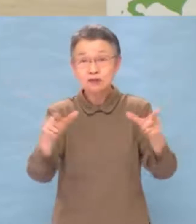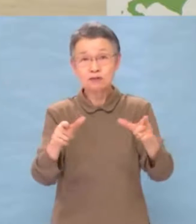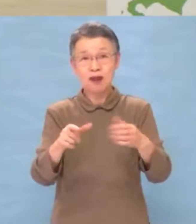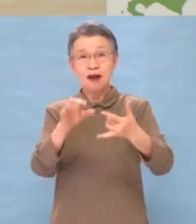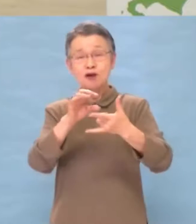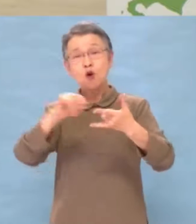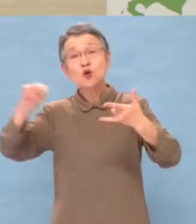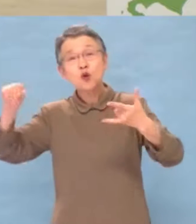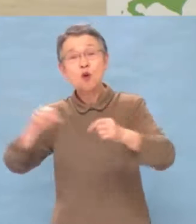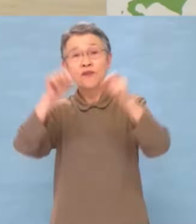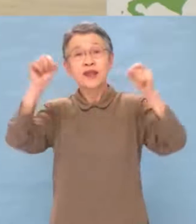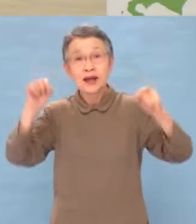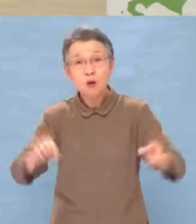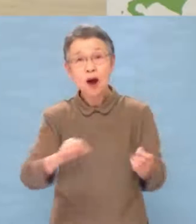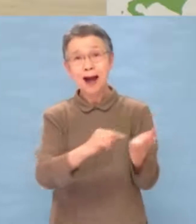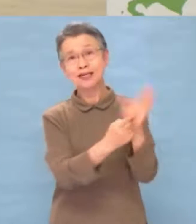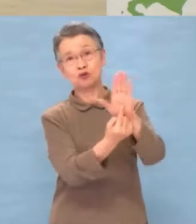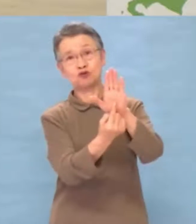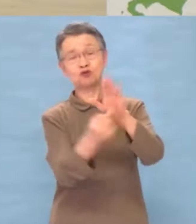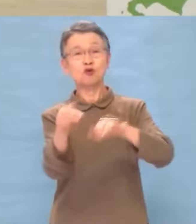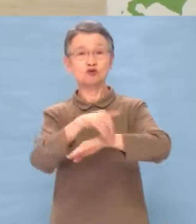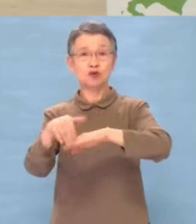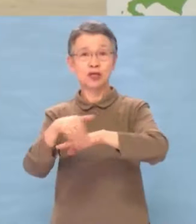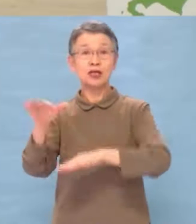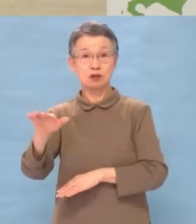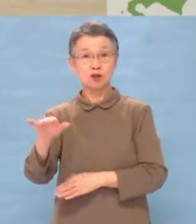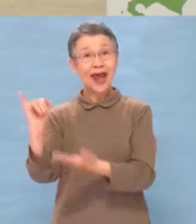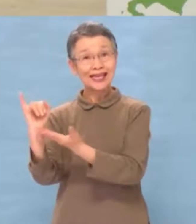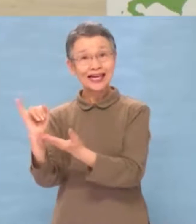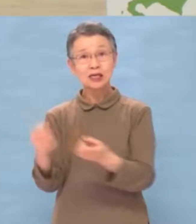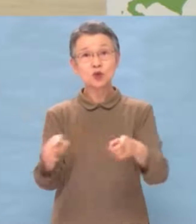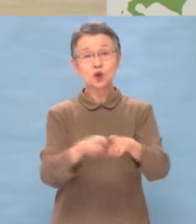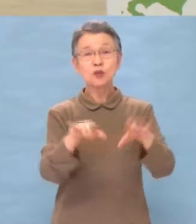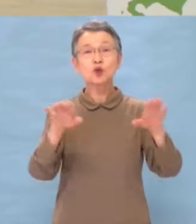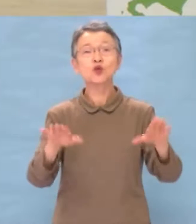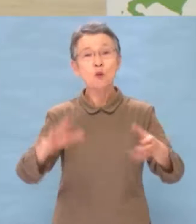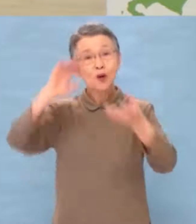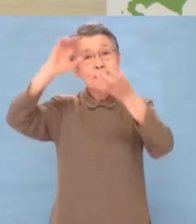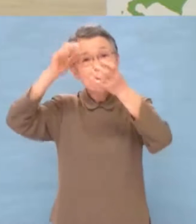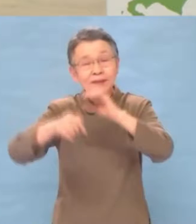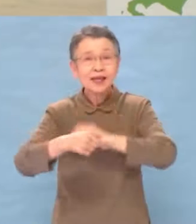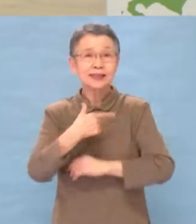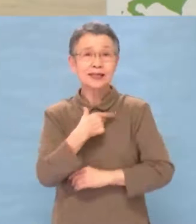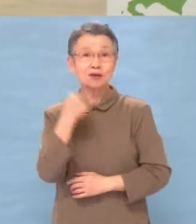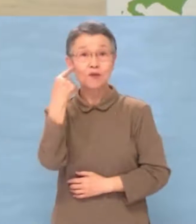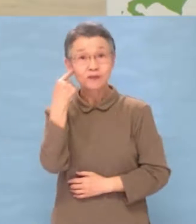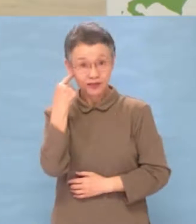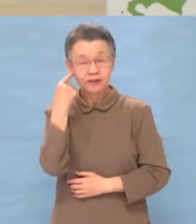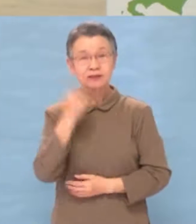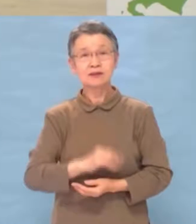土問題をアピールをする予定といたしております。ゆりかちゃんとともに、私も頑張っていきます。